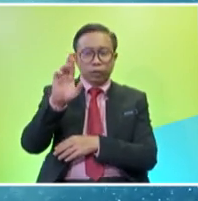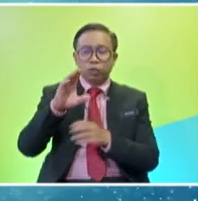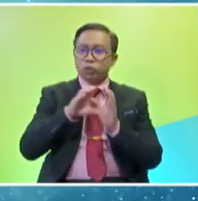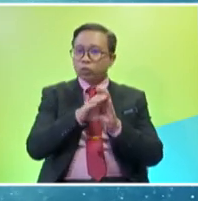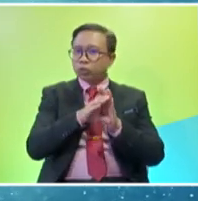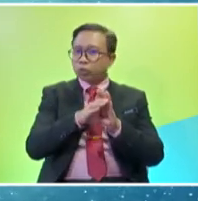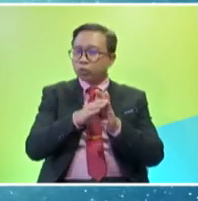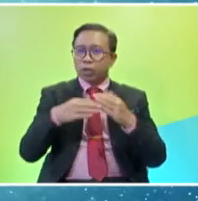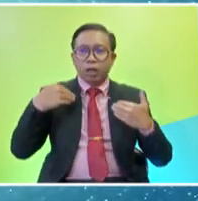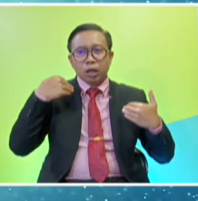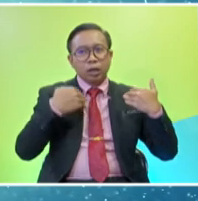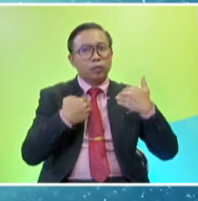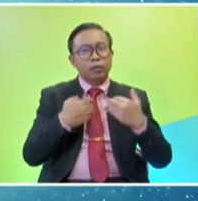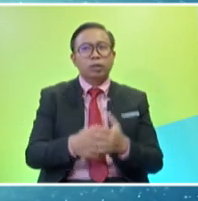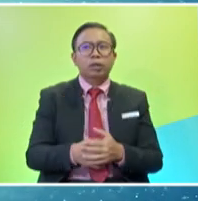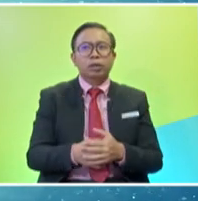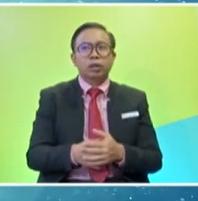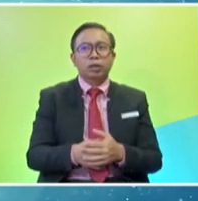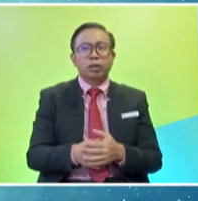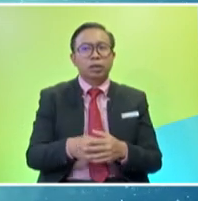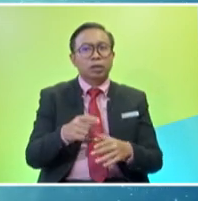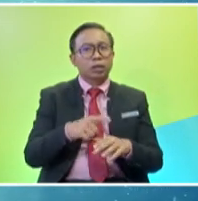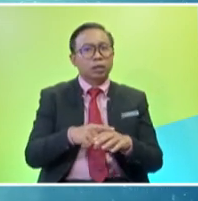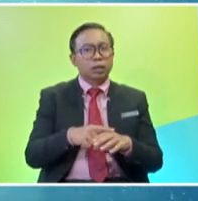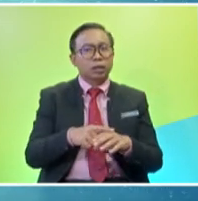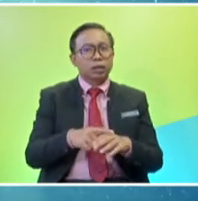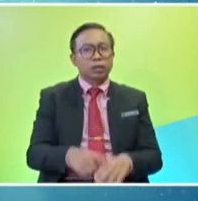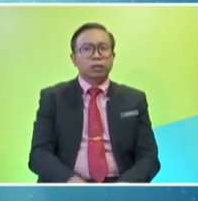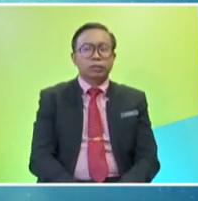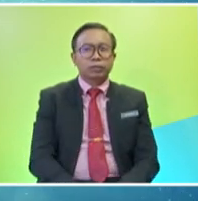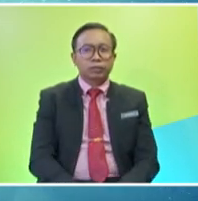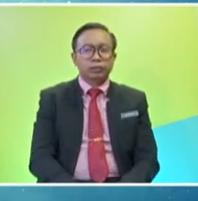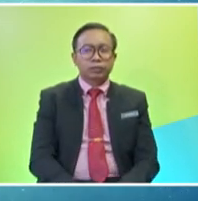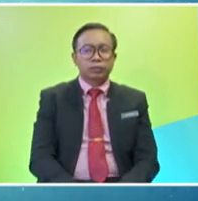palia yang ada di hutan konifer ialah seperti lins dan Mouse